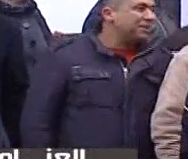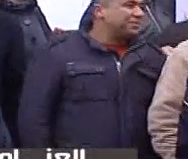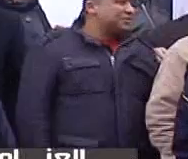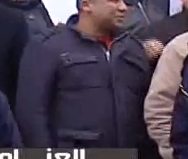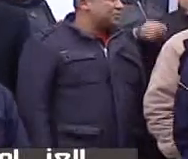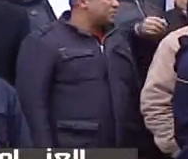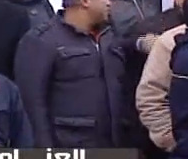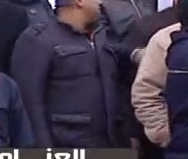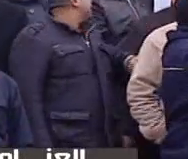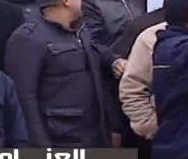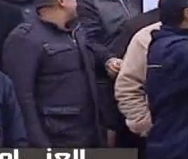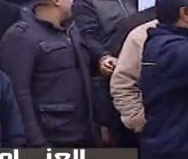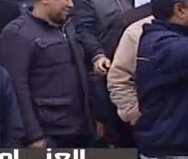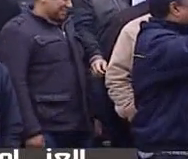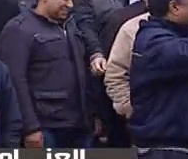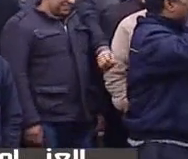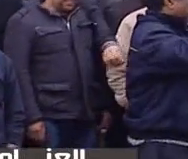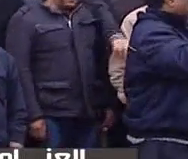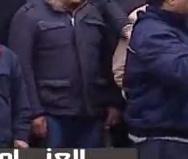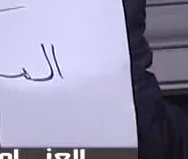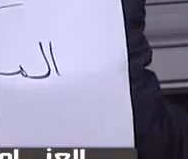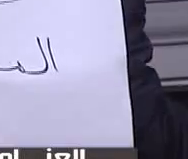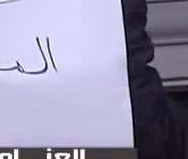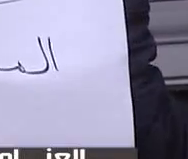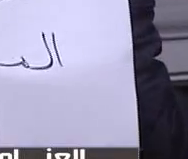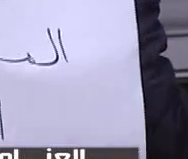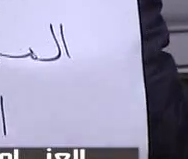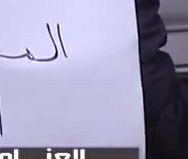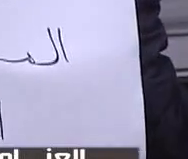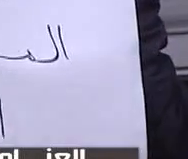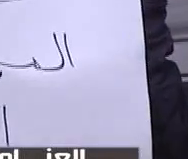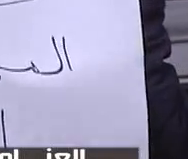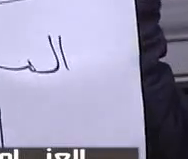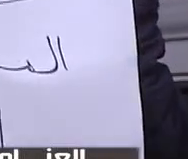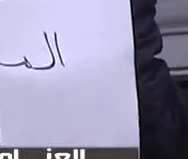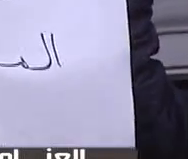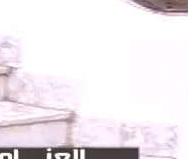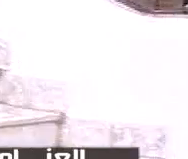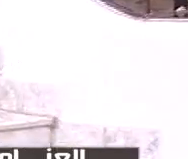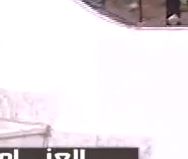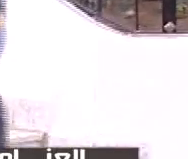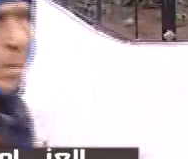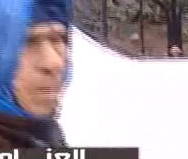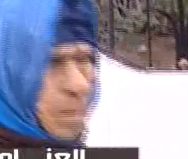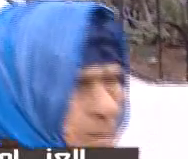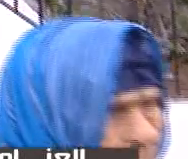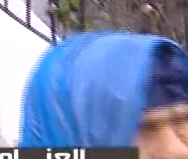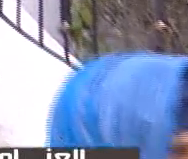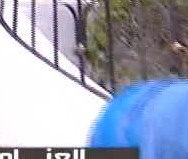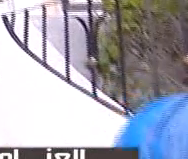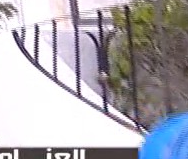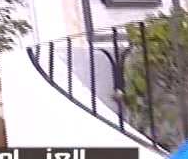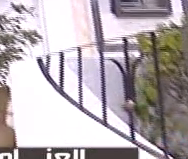وأعوان البريد يدخلون في إضراب بيومين المطالبة بتطبيق نقاط الاتفاقيات المبرمة مع سلطة الإشراف.